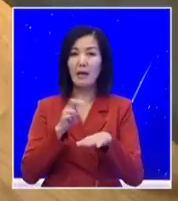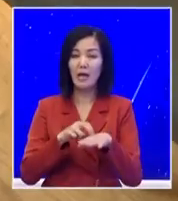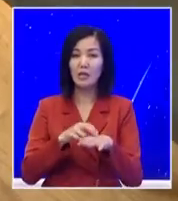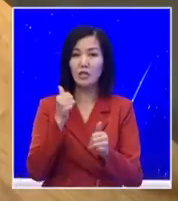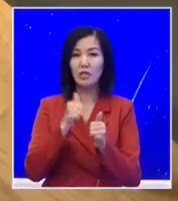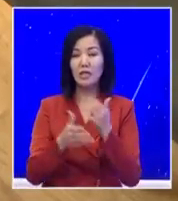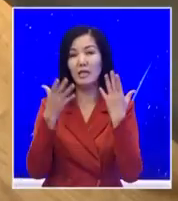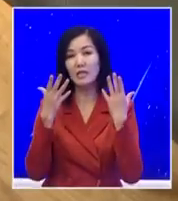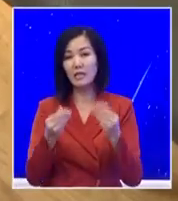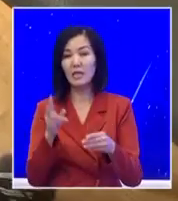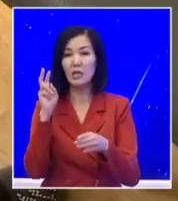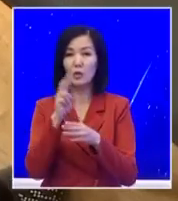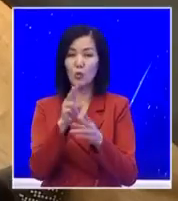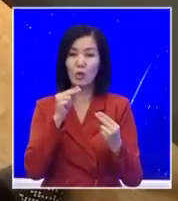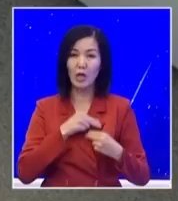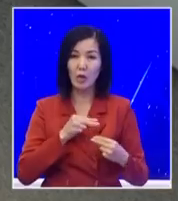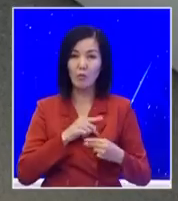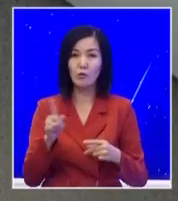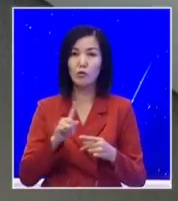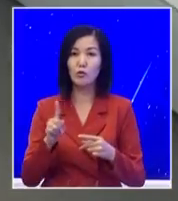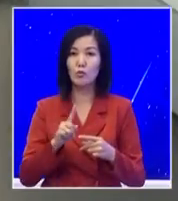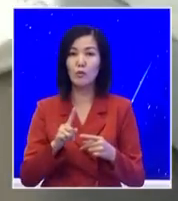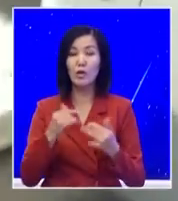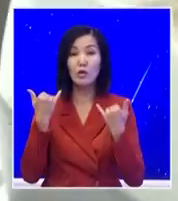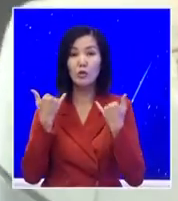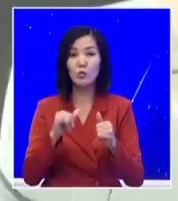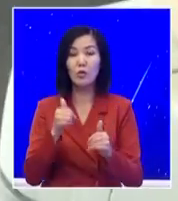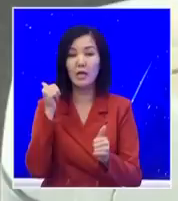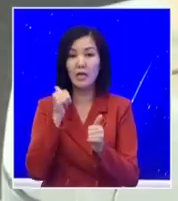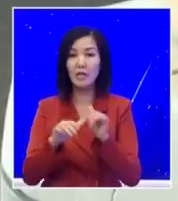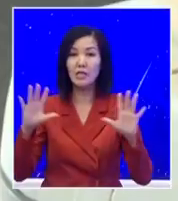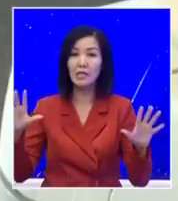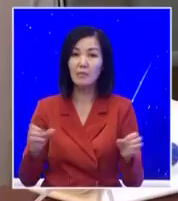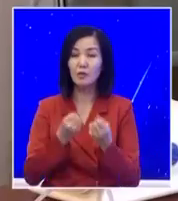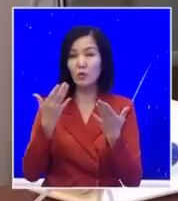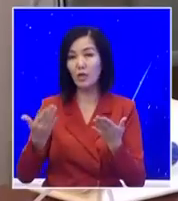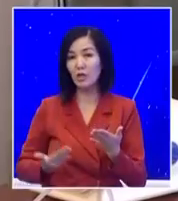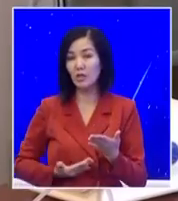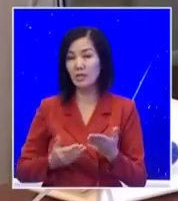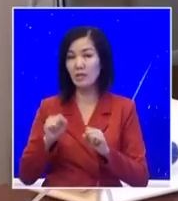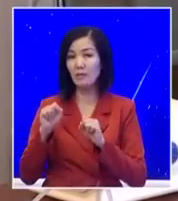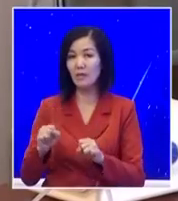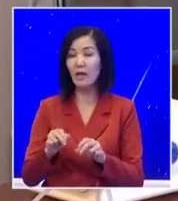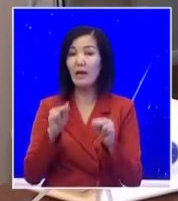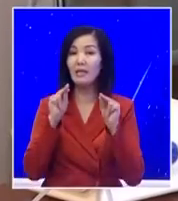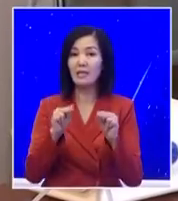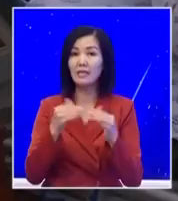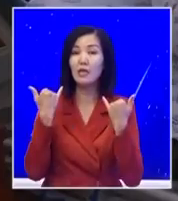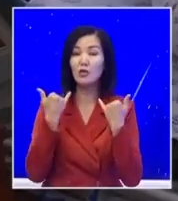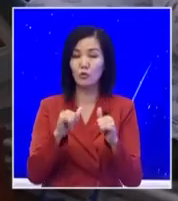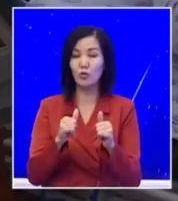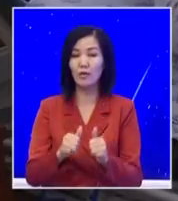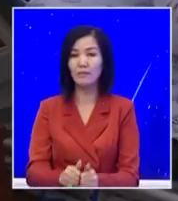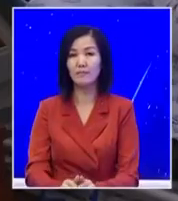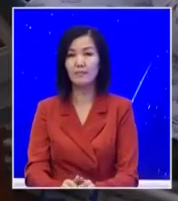день идут на работу, чтобы сотворить чудо. Ведь каждая спасенная жизнь – это настоящее чудо.